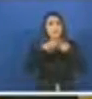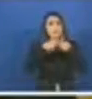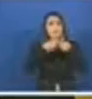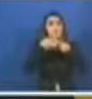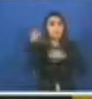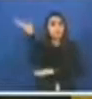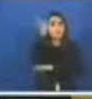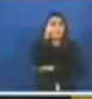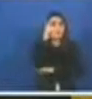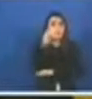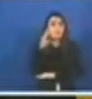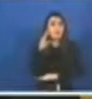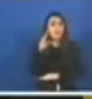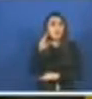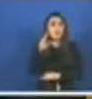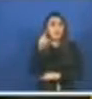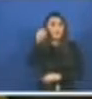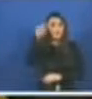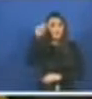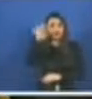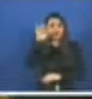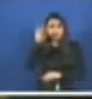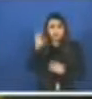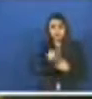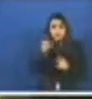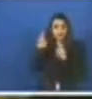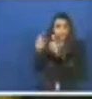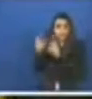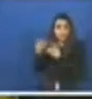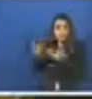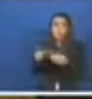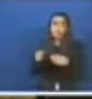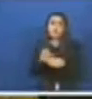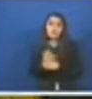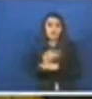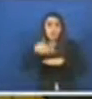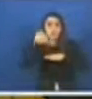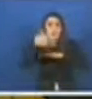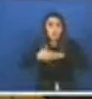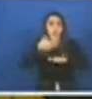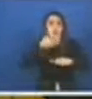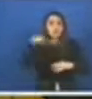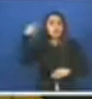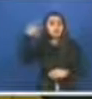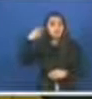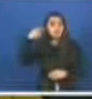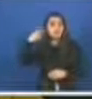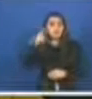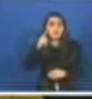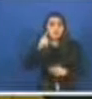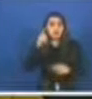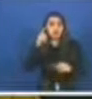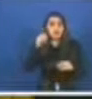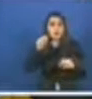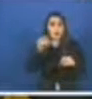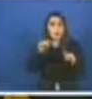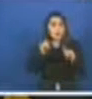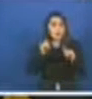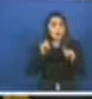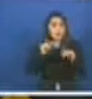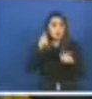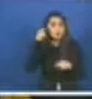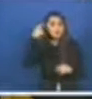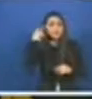dalgalanması bir bürokrat şuursuzluğunun mu eseridir? Yoksa önü arkası düşünülmüş bir komplonun mu